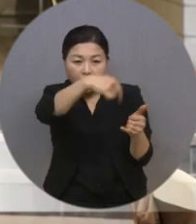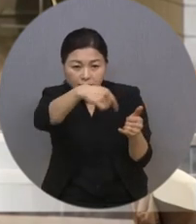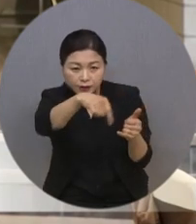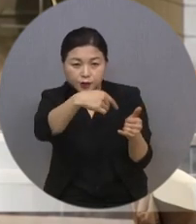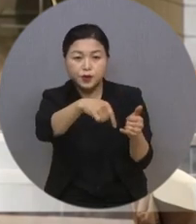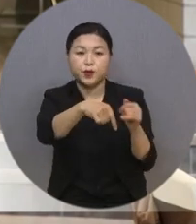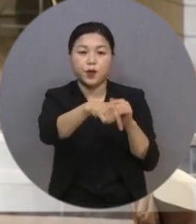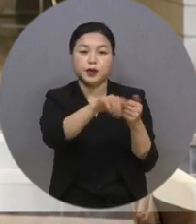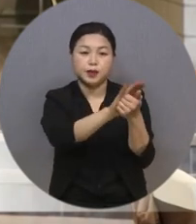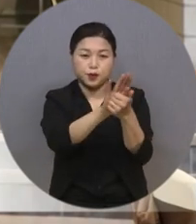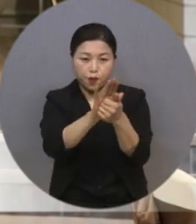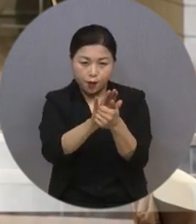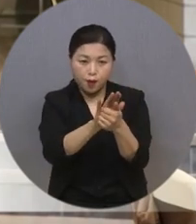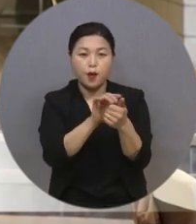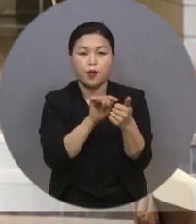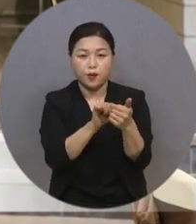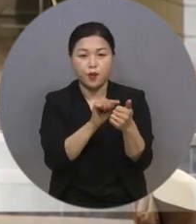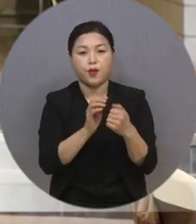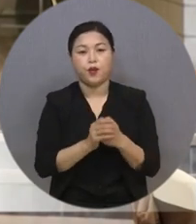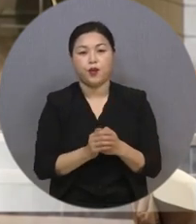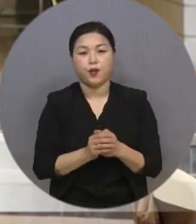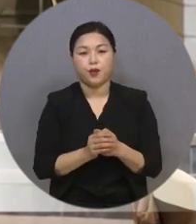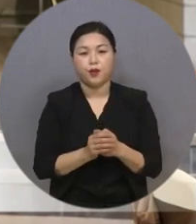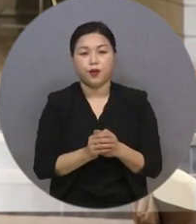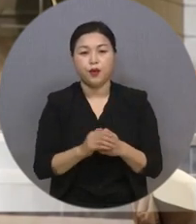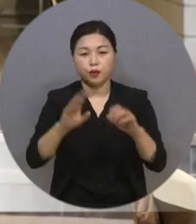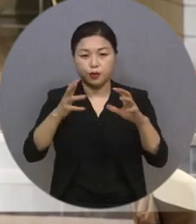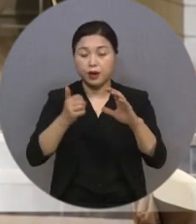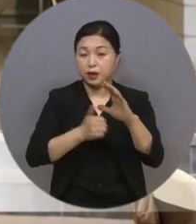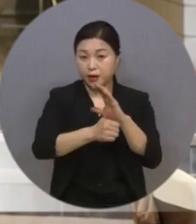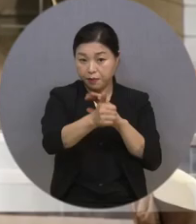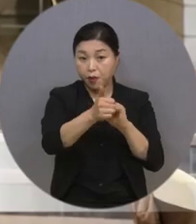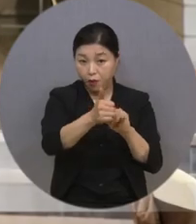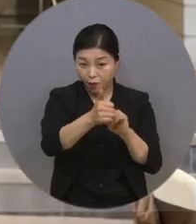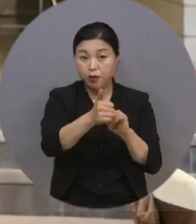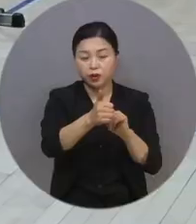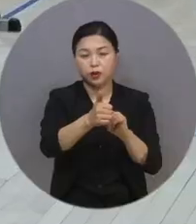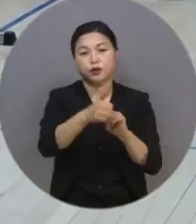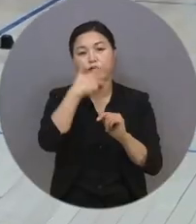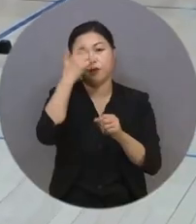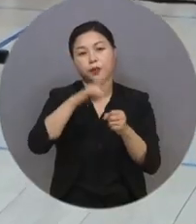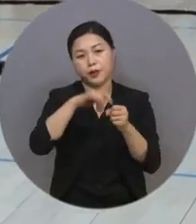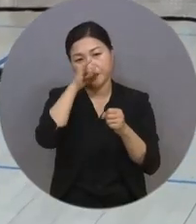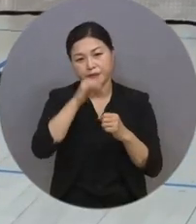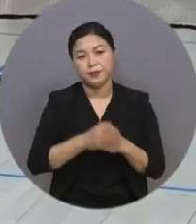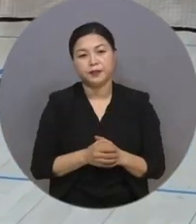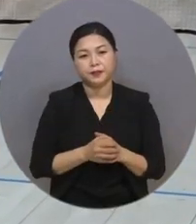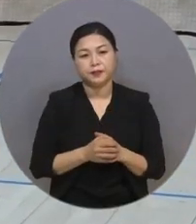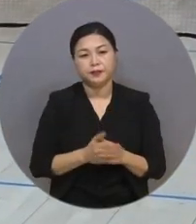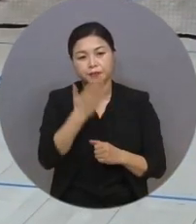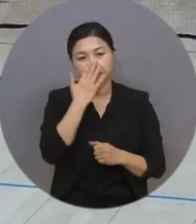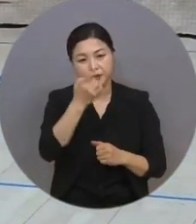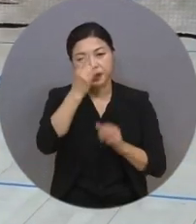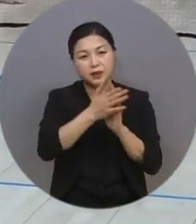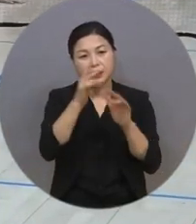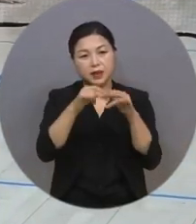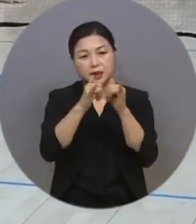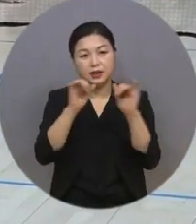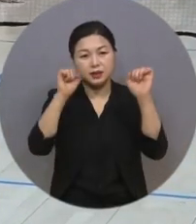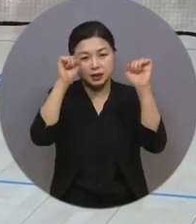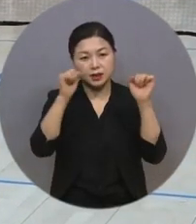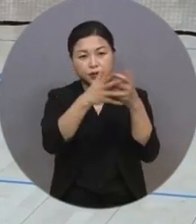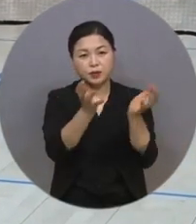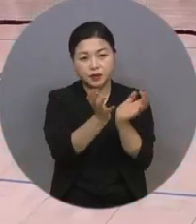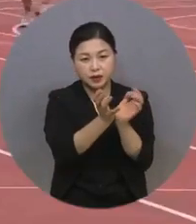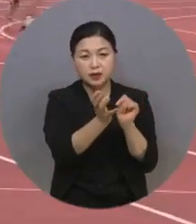전수도 해주고 또 지도도 해주고 국가대표가 되는 것이 꿈과 순천시 장애인 체육회는 장애인